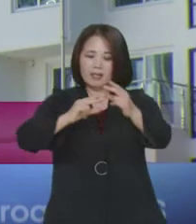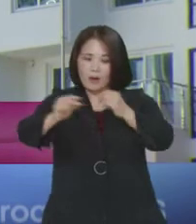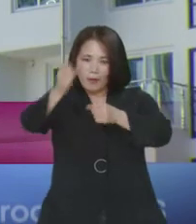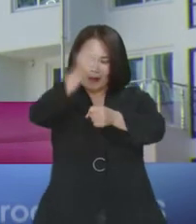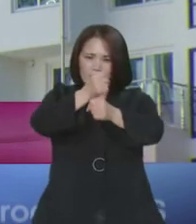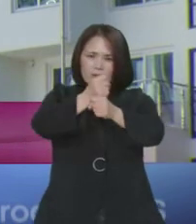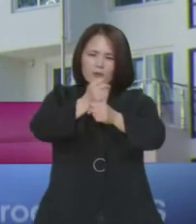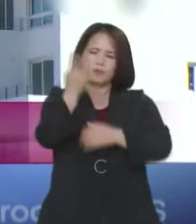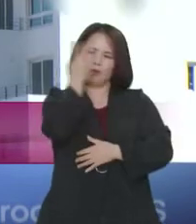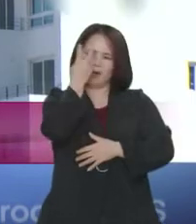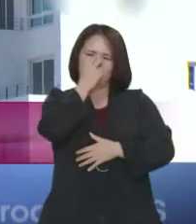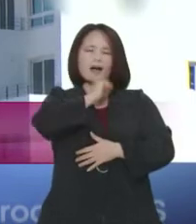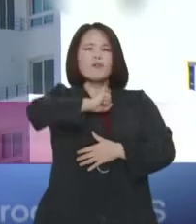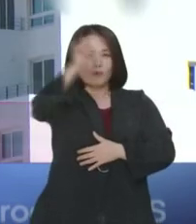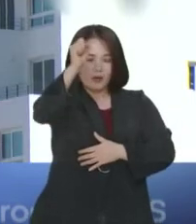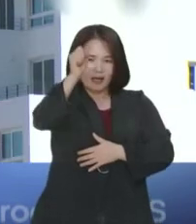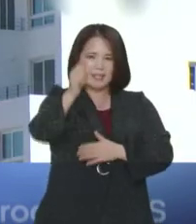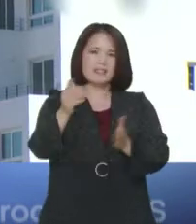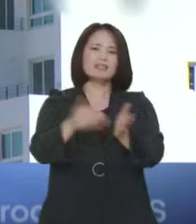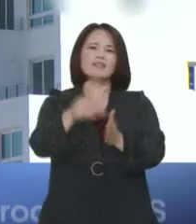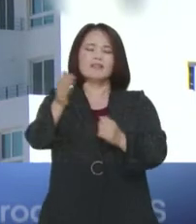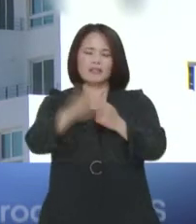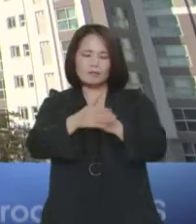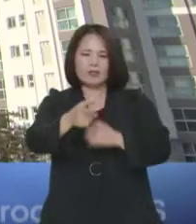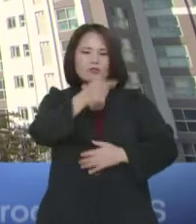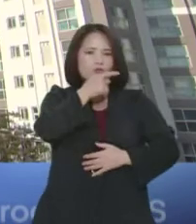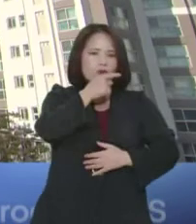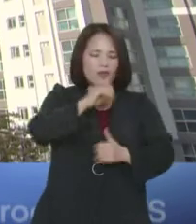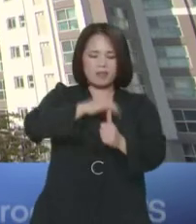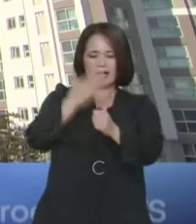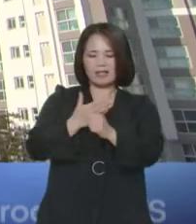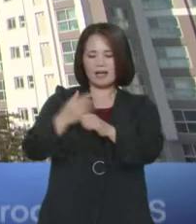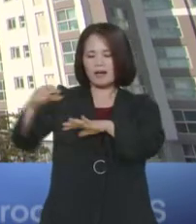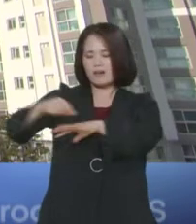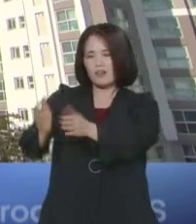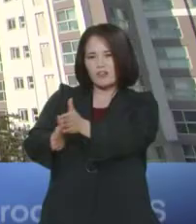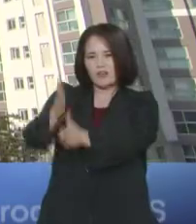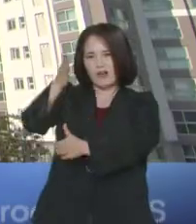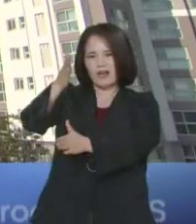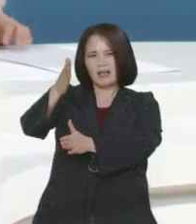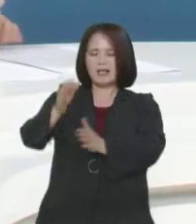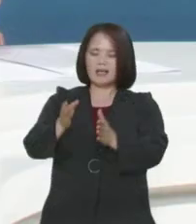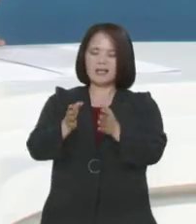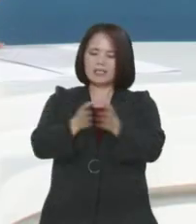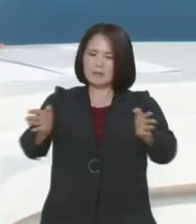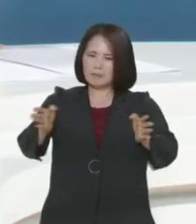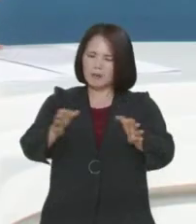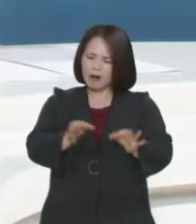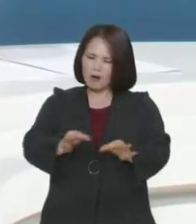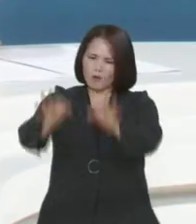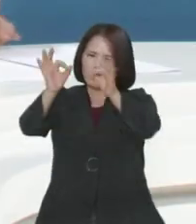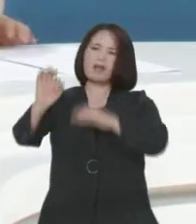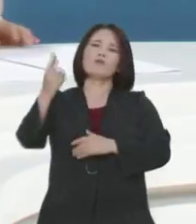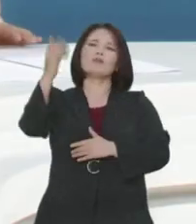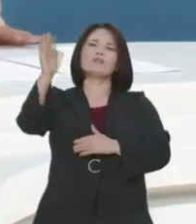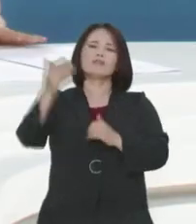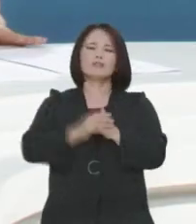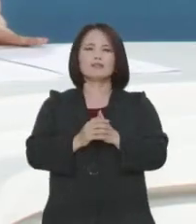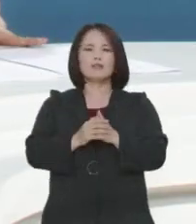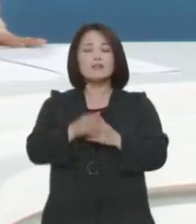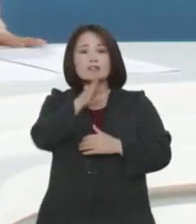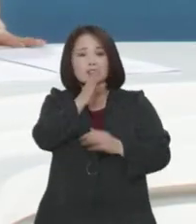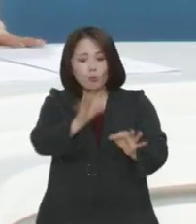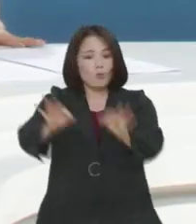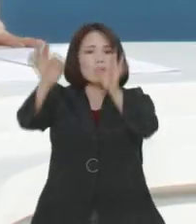통과하면서 수원과 안양 의 영적 의 집값 상승을 붙였던 겁니다 4 그런데 실제로 얼마나 올라